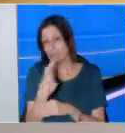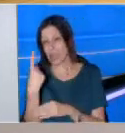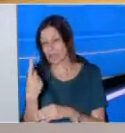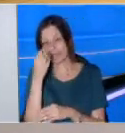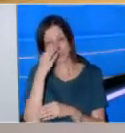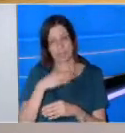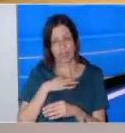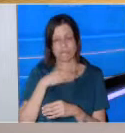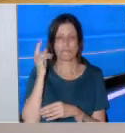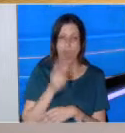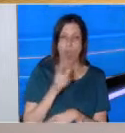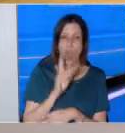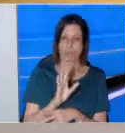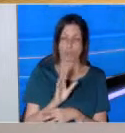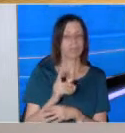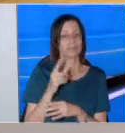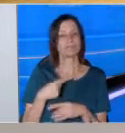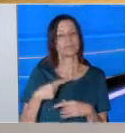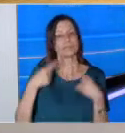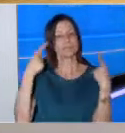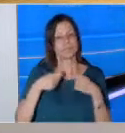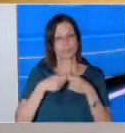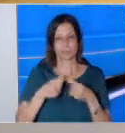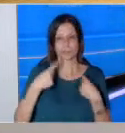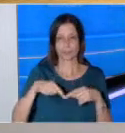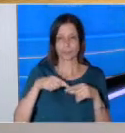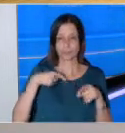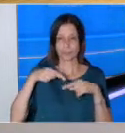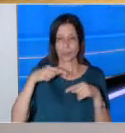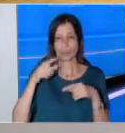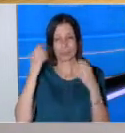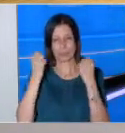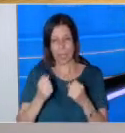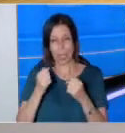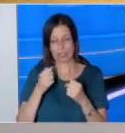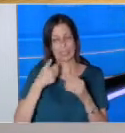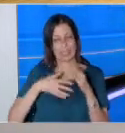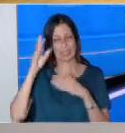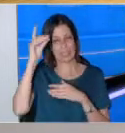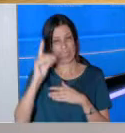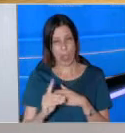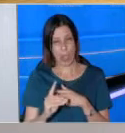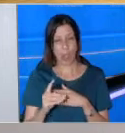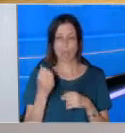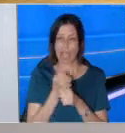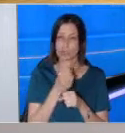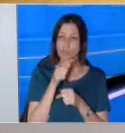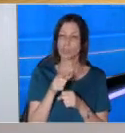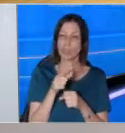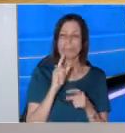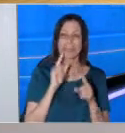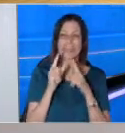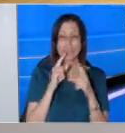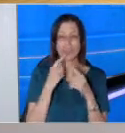לב להוראות האלו. היום חברי ועדת חוץ וביטחון הדרימו לסדרות ועוטף עזה וקיימו שם דיון. הדברים